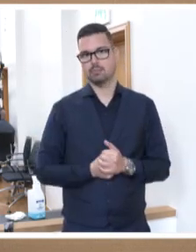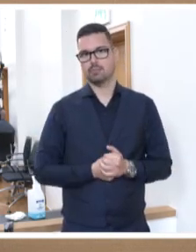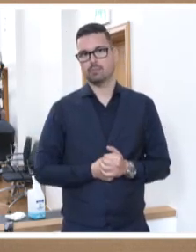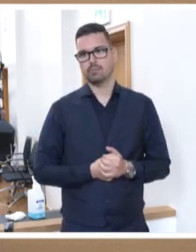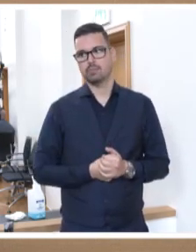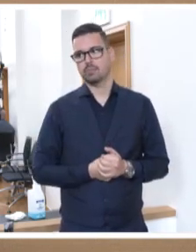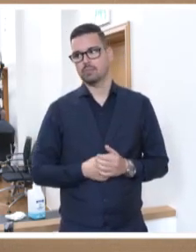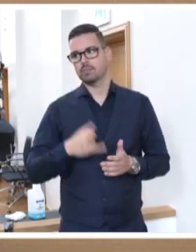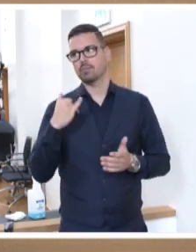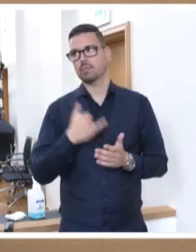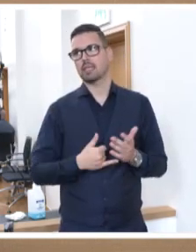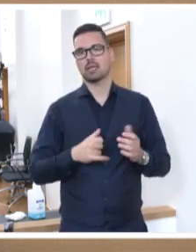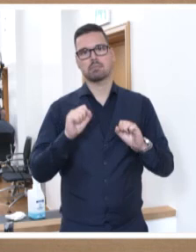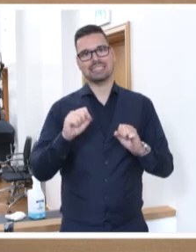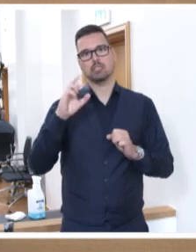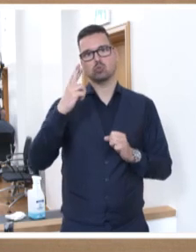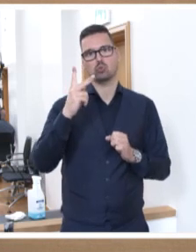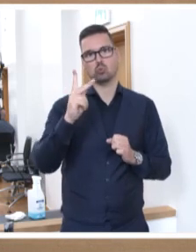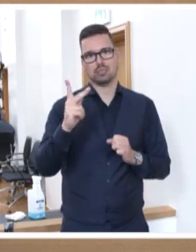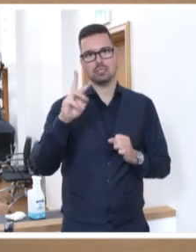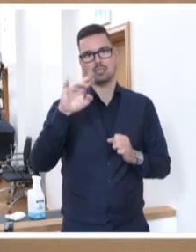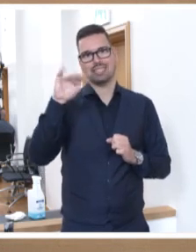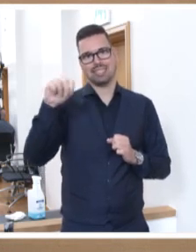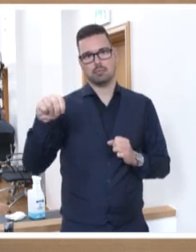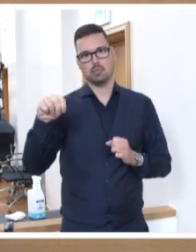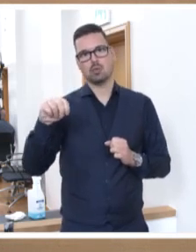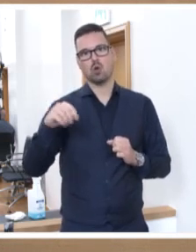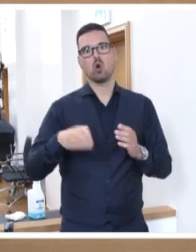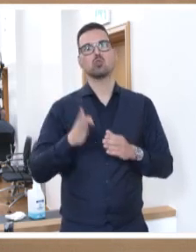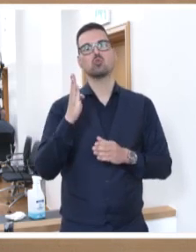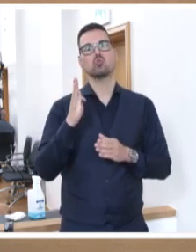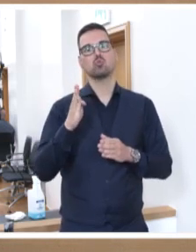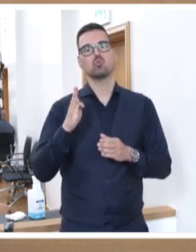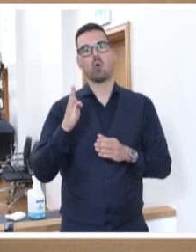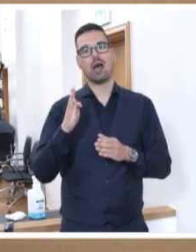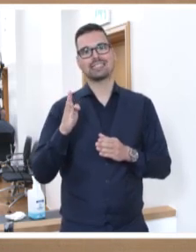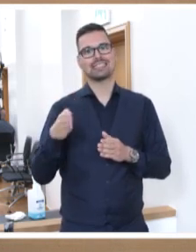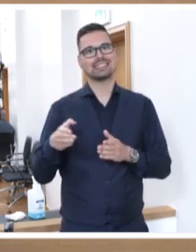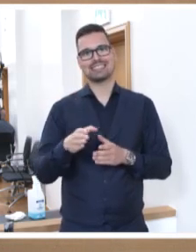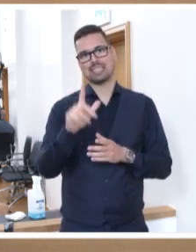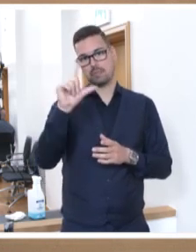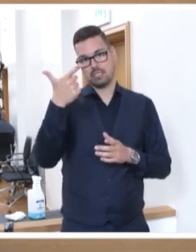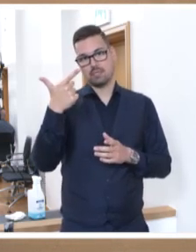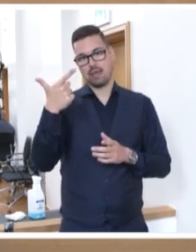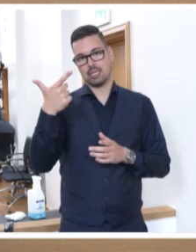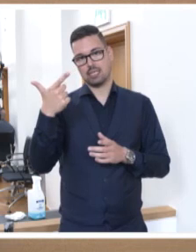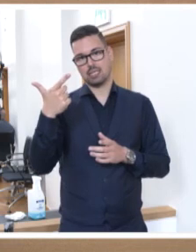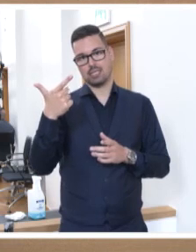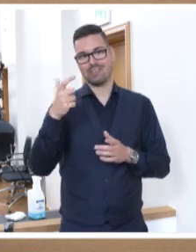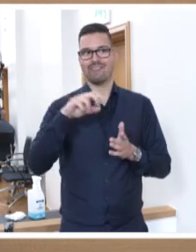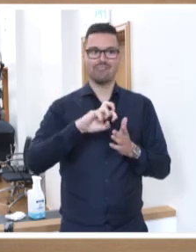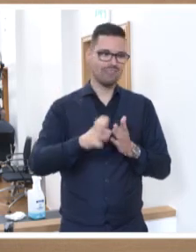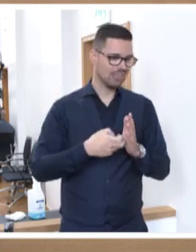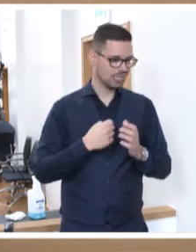Nach der Besetzung der Krim ist Nord Stream 2 gebaut worden. Für Putin wieder